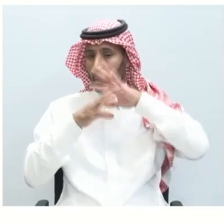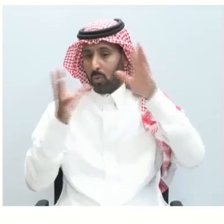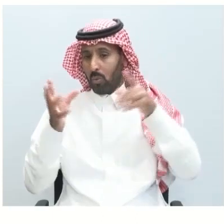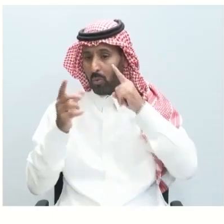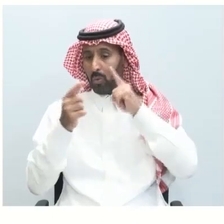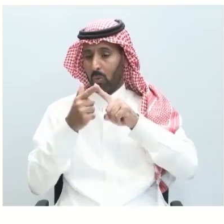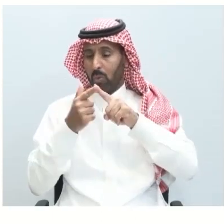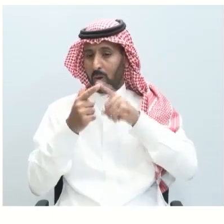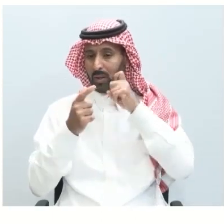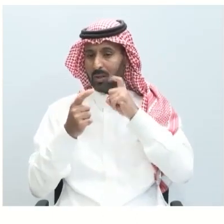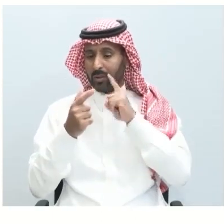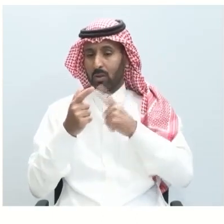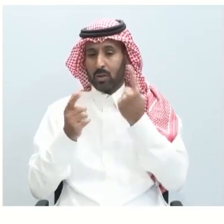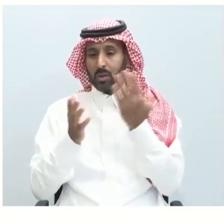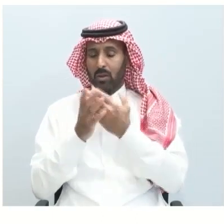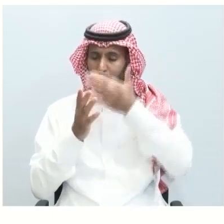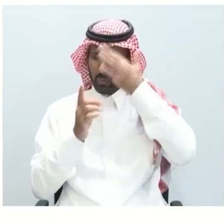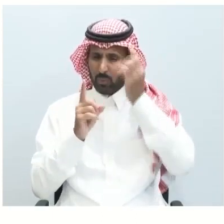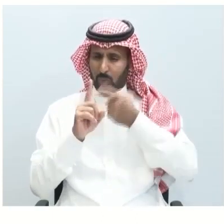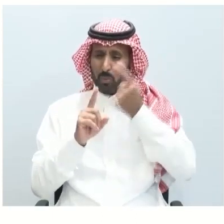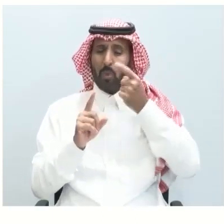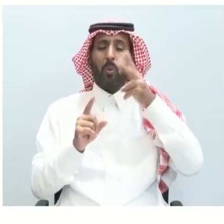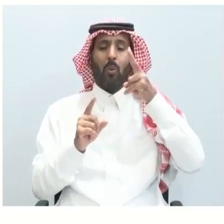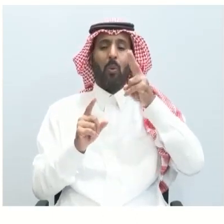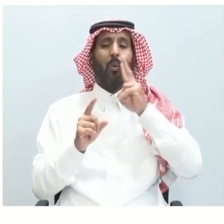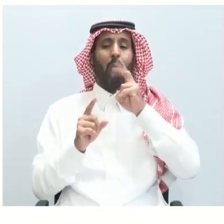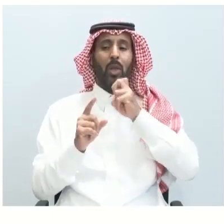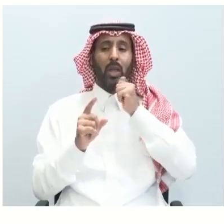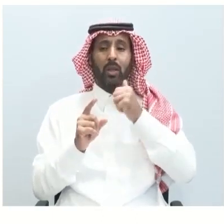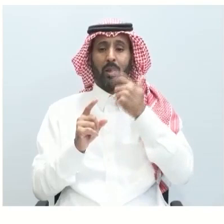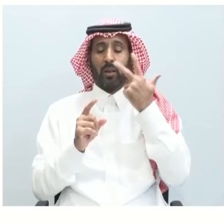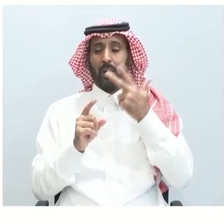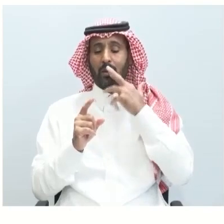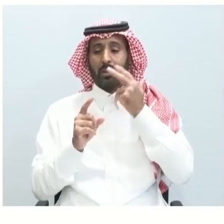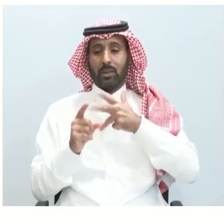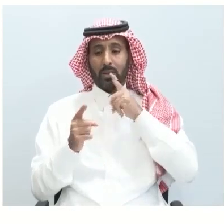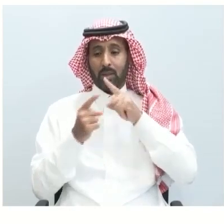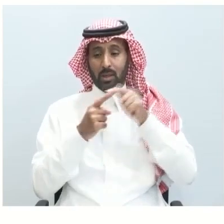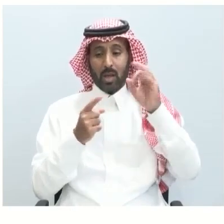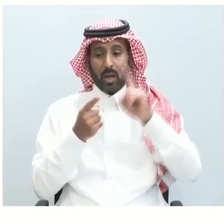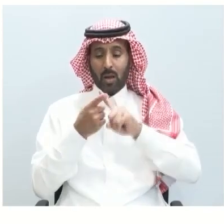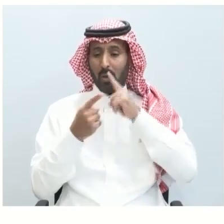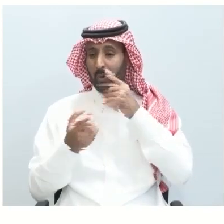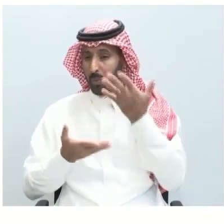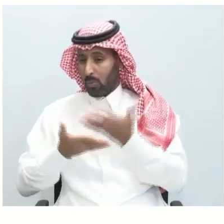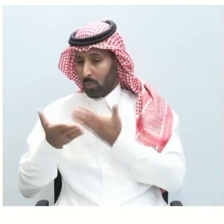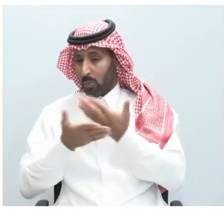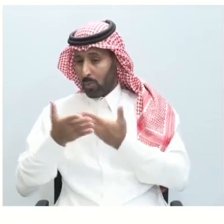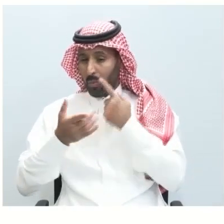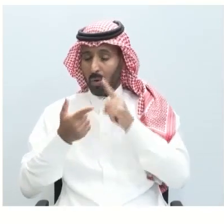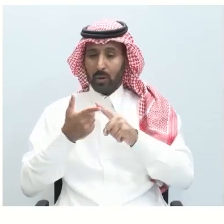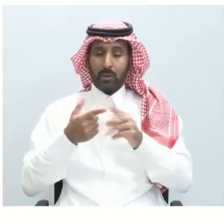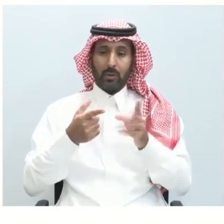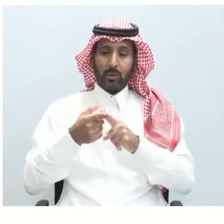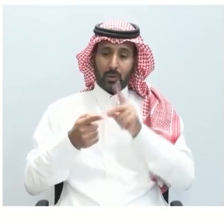هنا واحد ضغط جوي درجه الحراره 298 كلفن لابد ان يكون هناك تفاعل ديناميكي بين